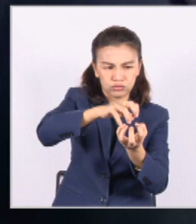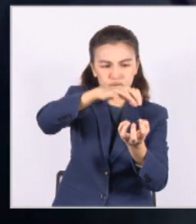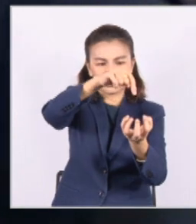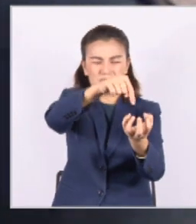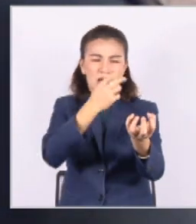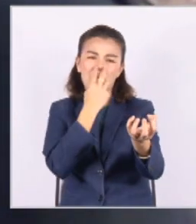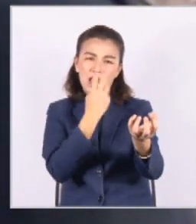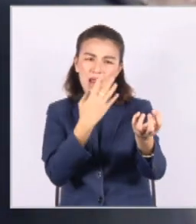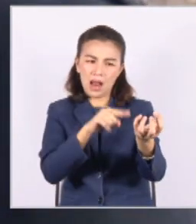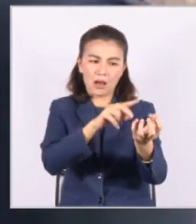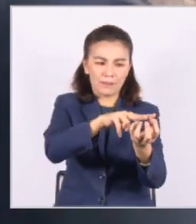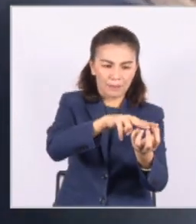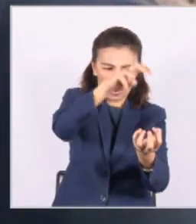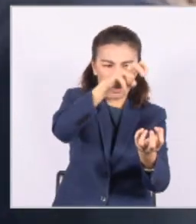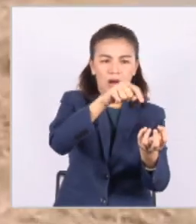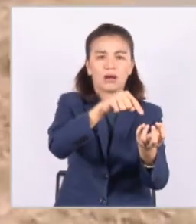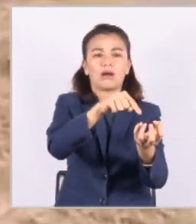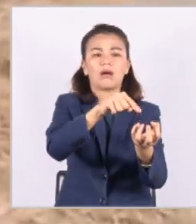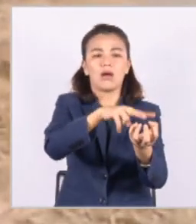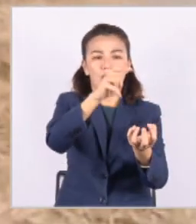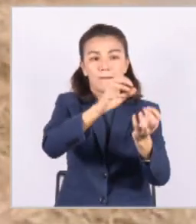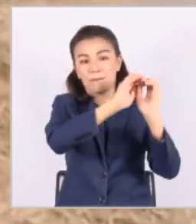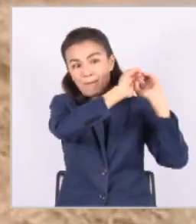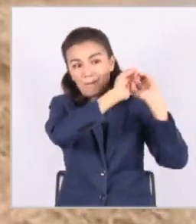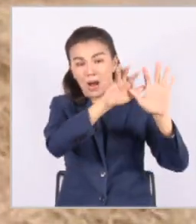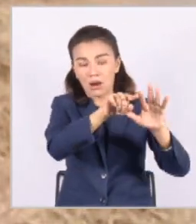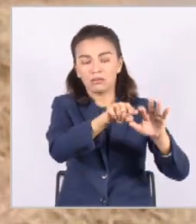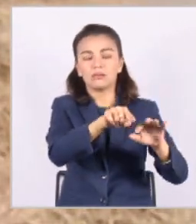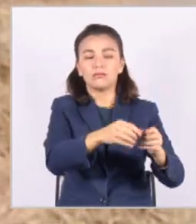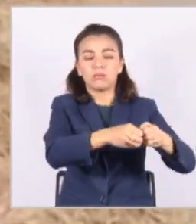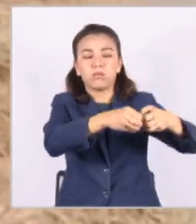ามมันคือระเบิดจริงๆอะค่ะนี่เขากำลังตามตัวเจ้าของอยู่นะคะ